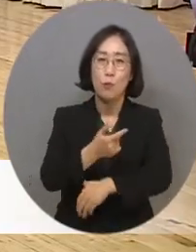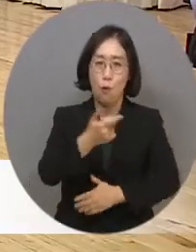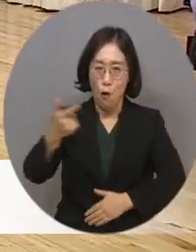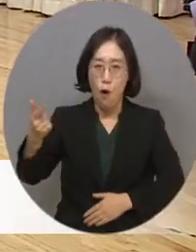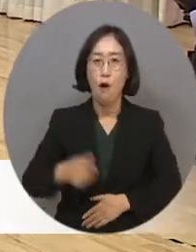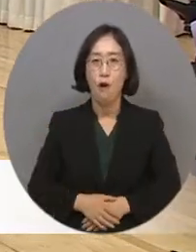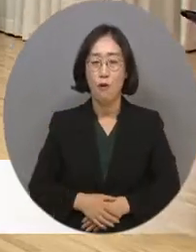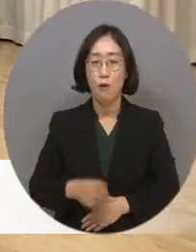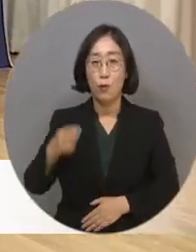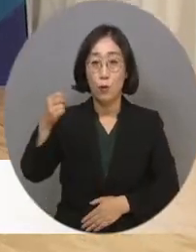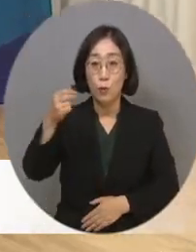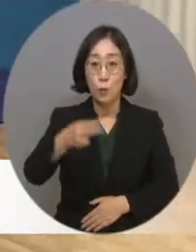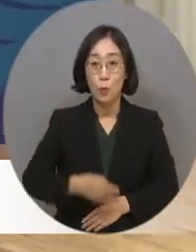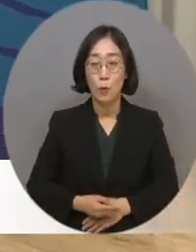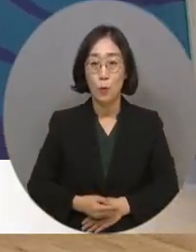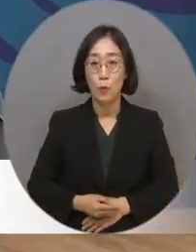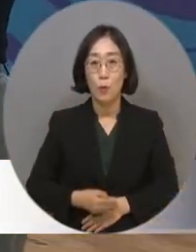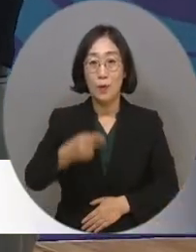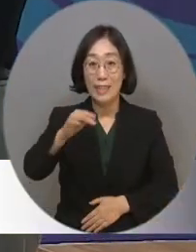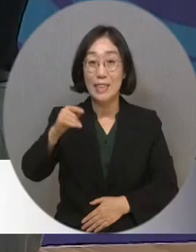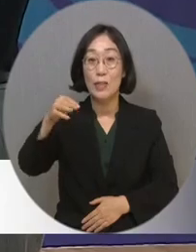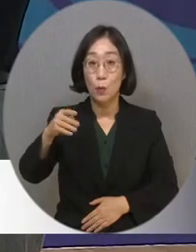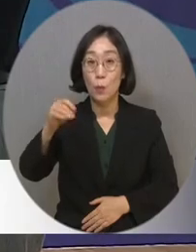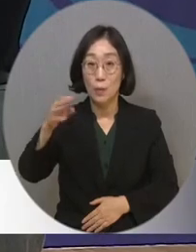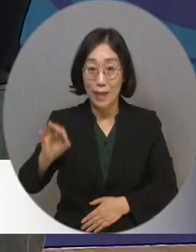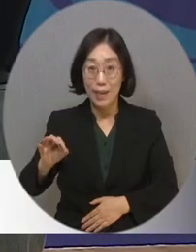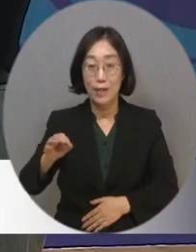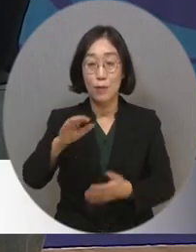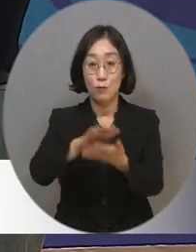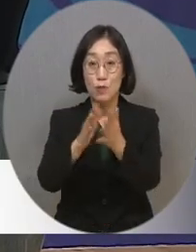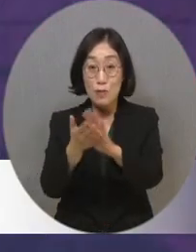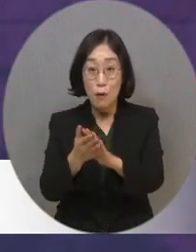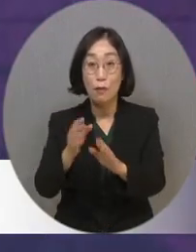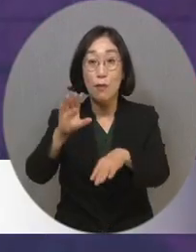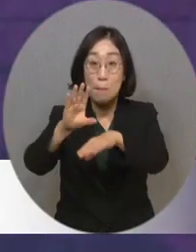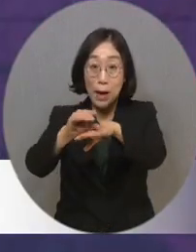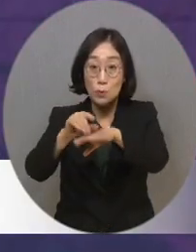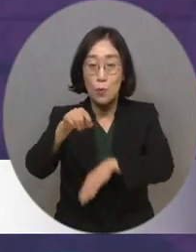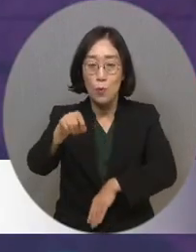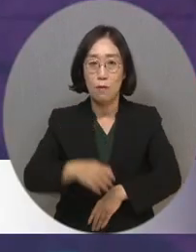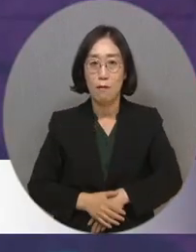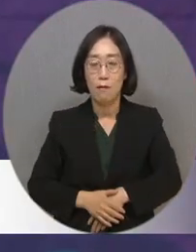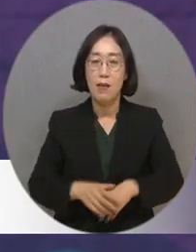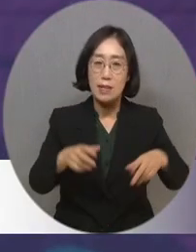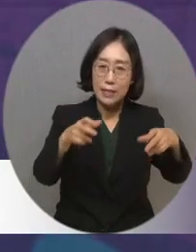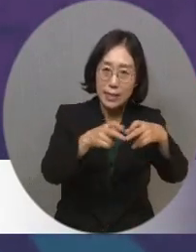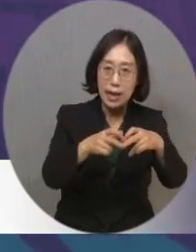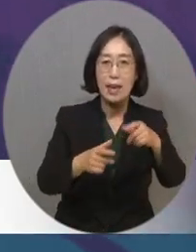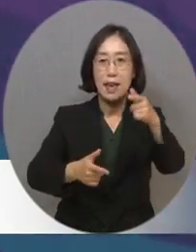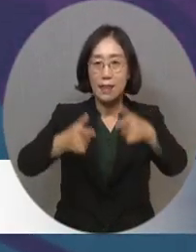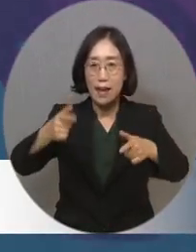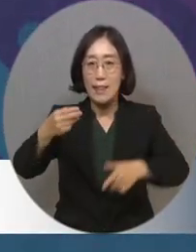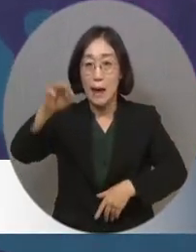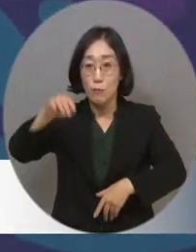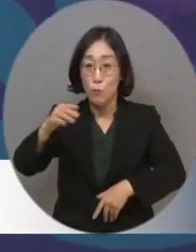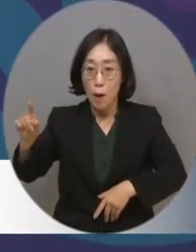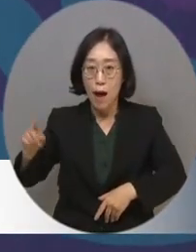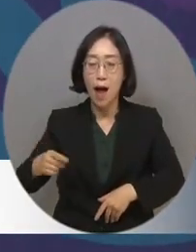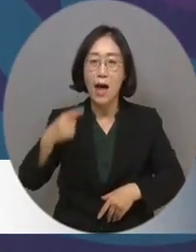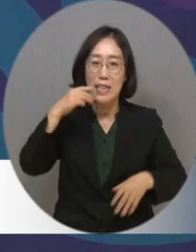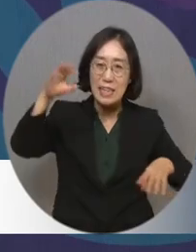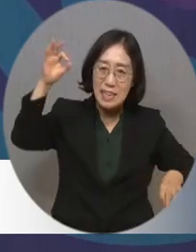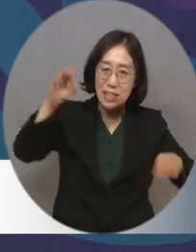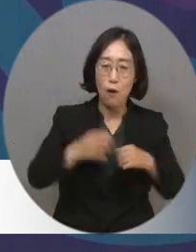함께 수상의 영예를 나눈 딩동댕 유치원은 장애와 다문화 등 다양성을 대표하는 인형 캐릭터와 아역들을